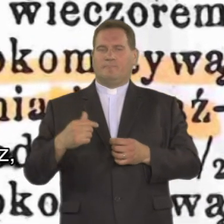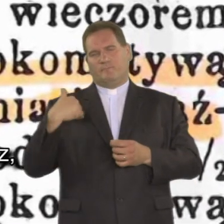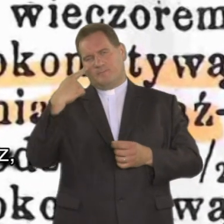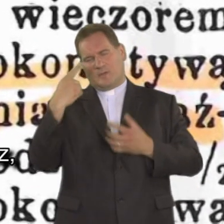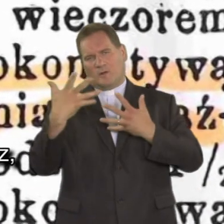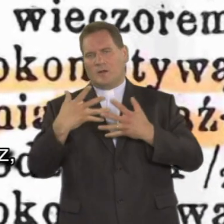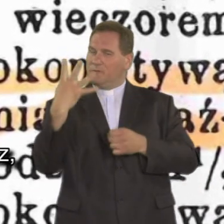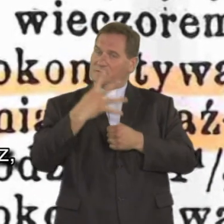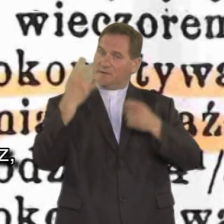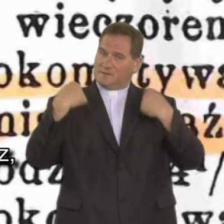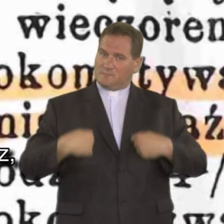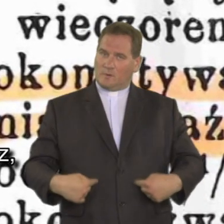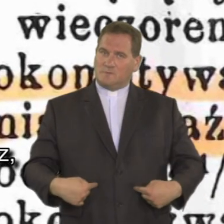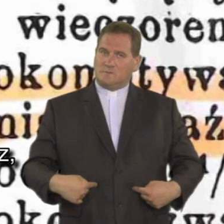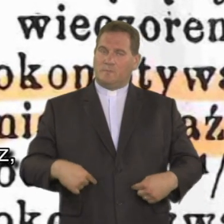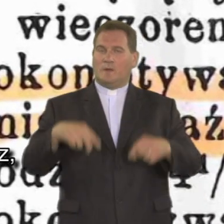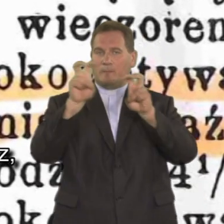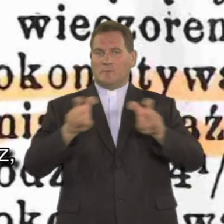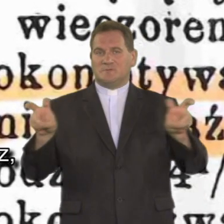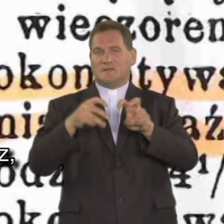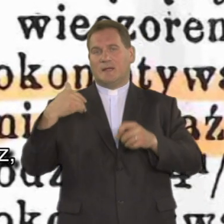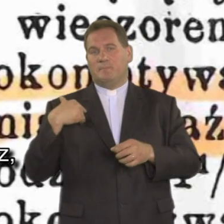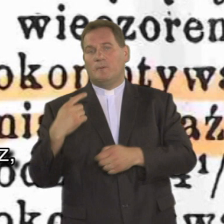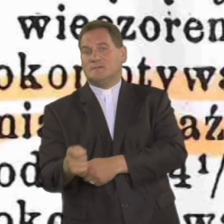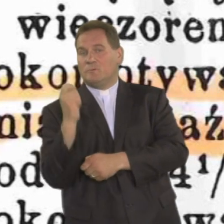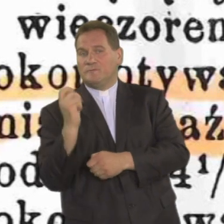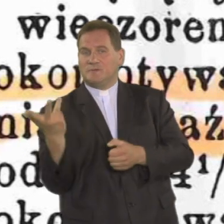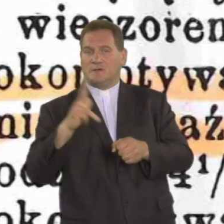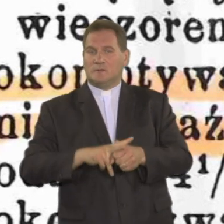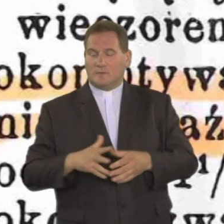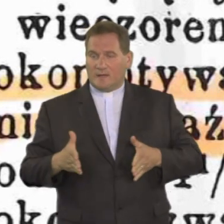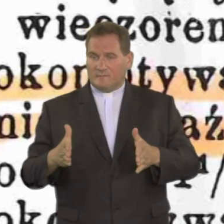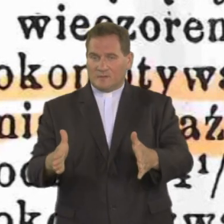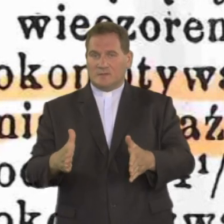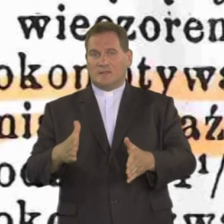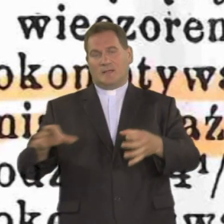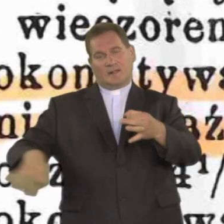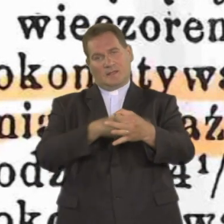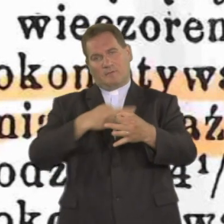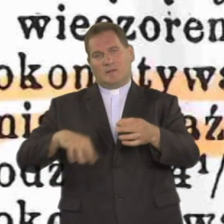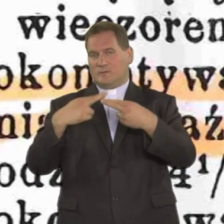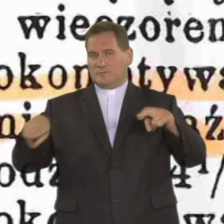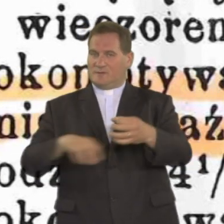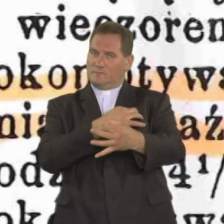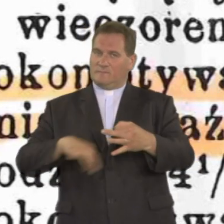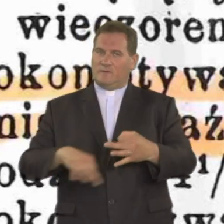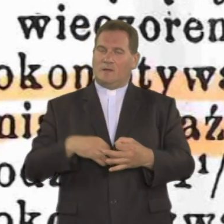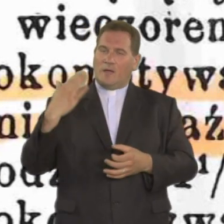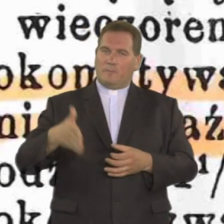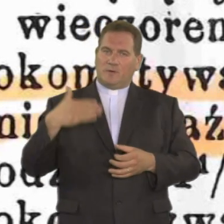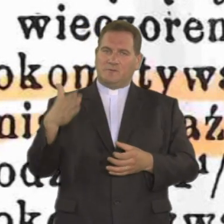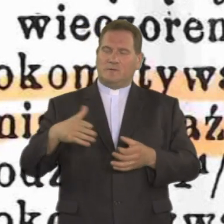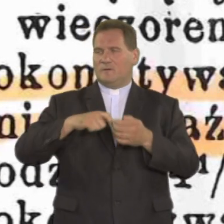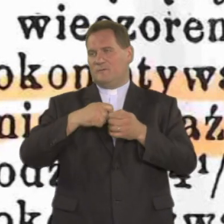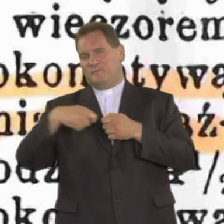osób. Było ich około 40. Muzyka była Złowicza, która w drodze wykonywała różne utwory. Pociąg